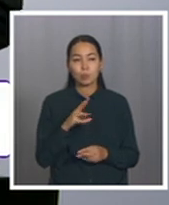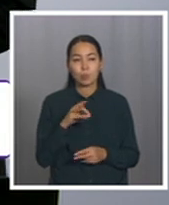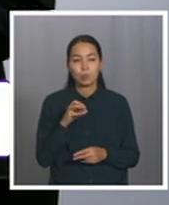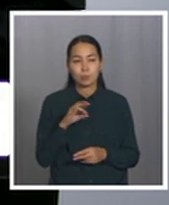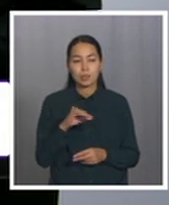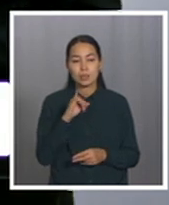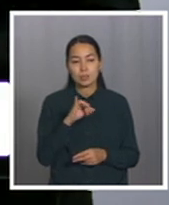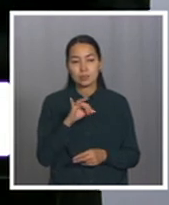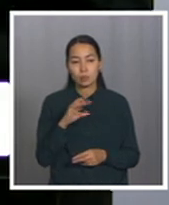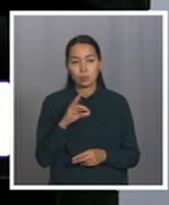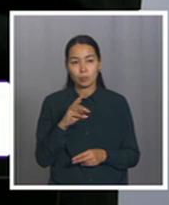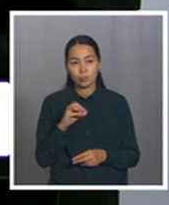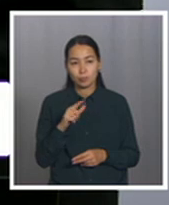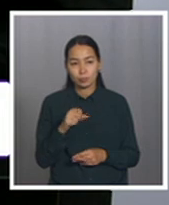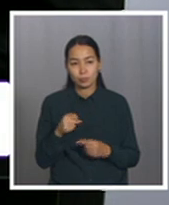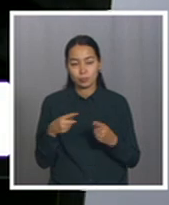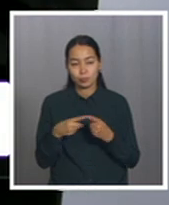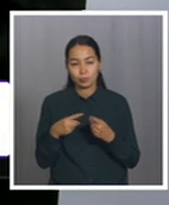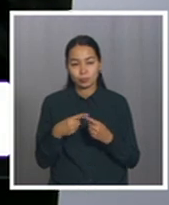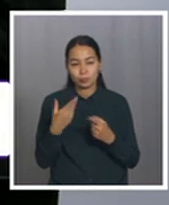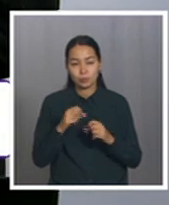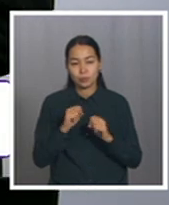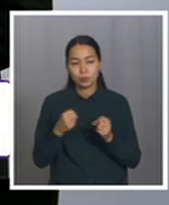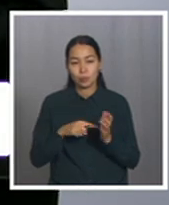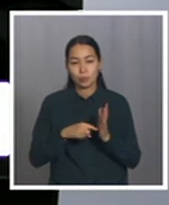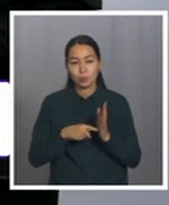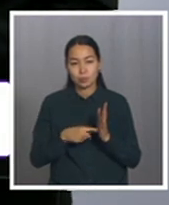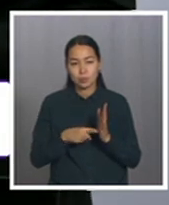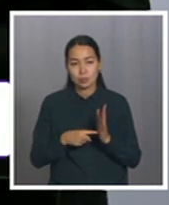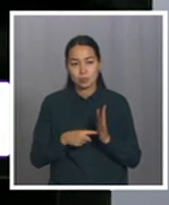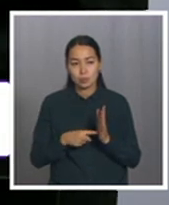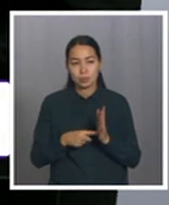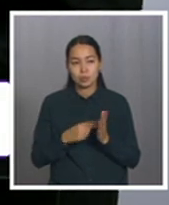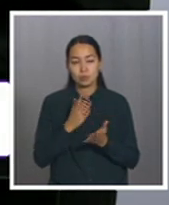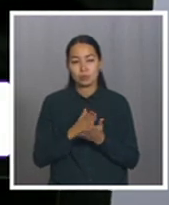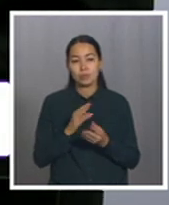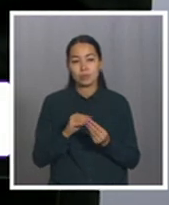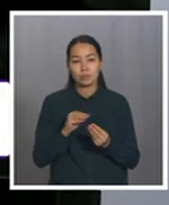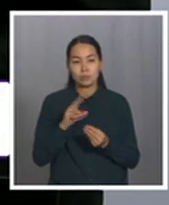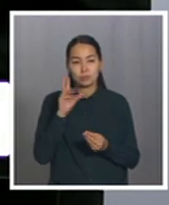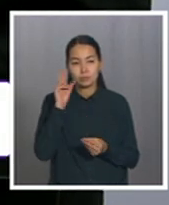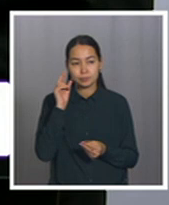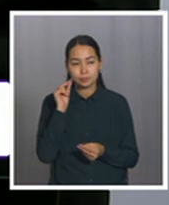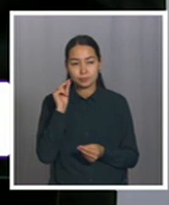моментінің бұрыштық жылдамдыққа көбейтіндісі тұрақты шама екен.